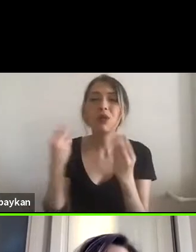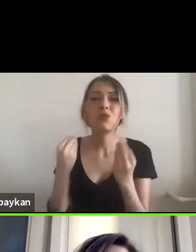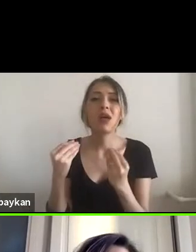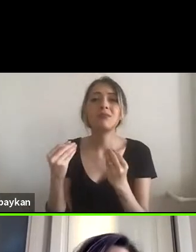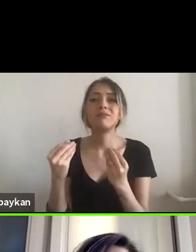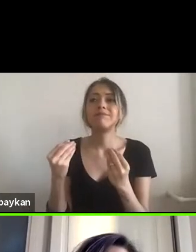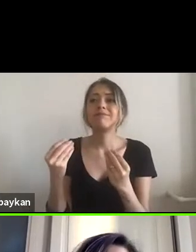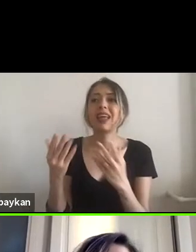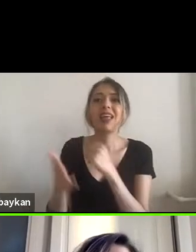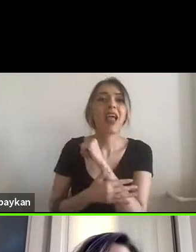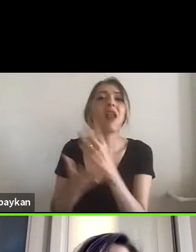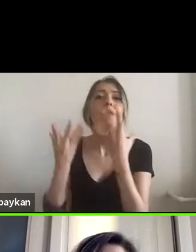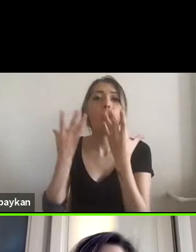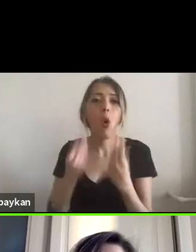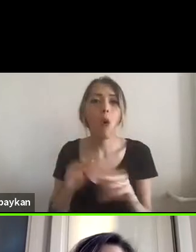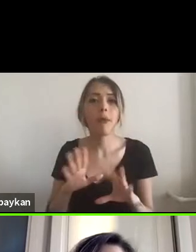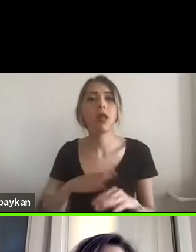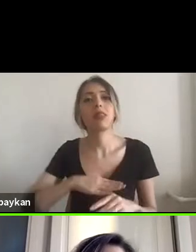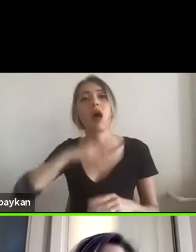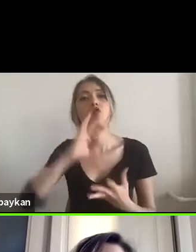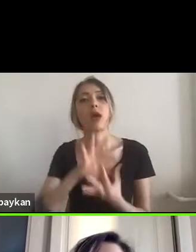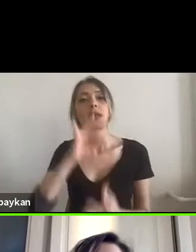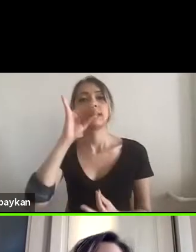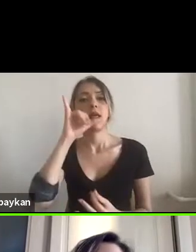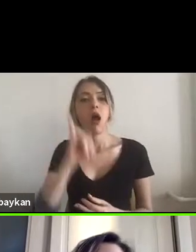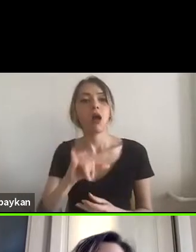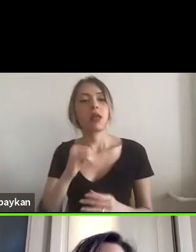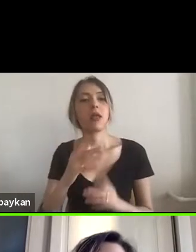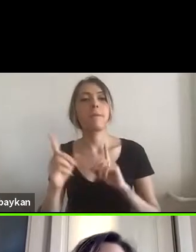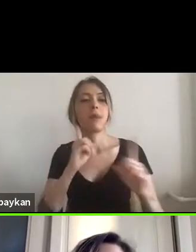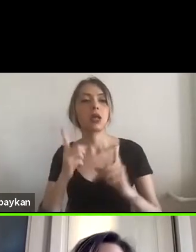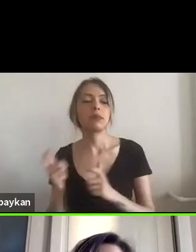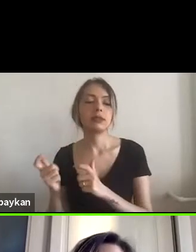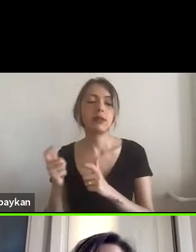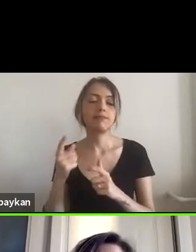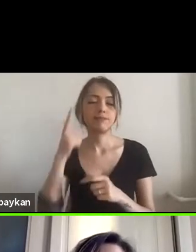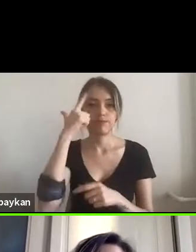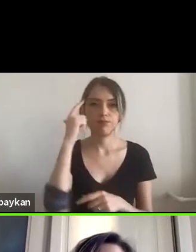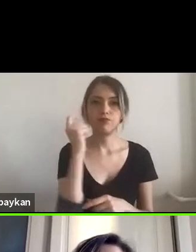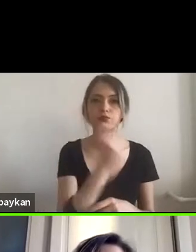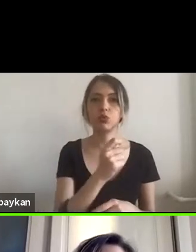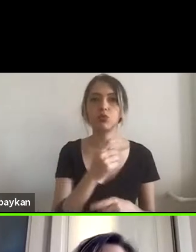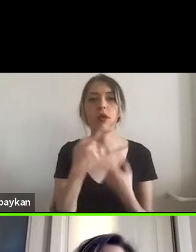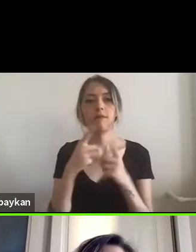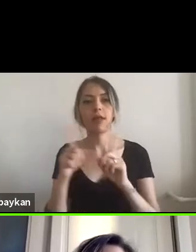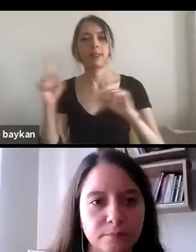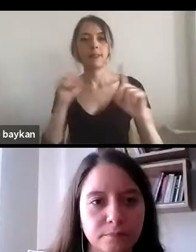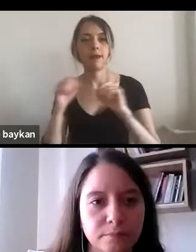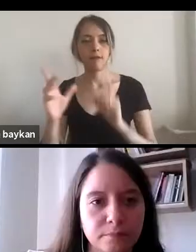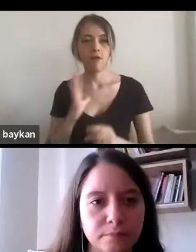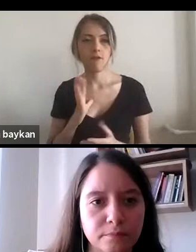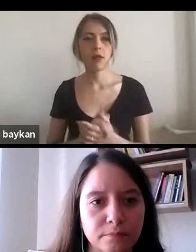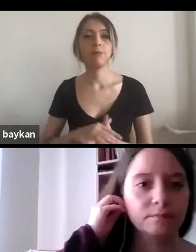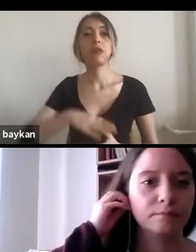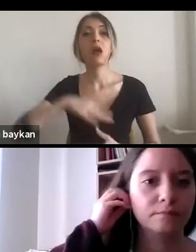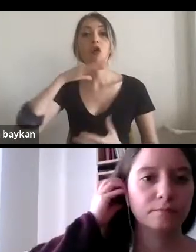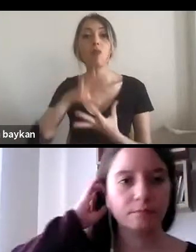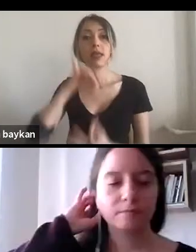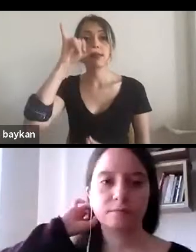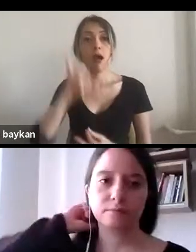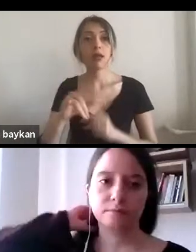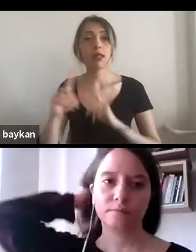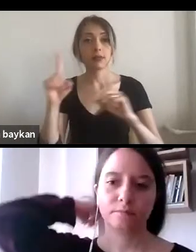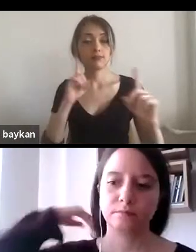Hakları Mahkemesi'ne taşınan aile içi şiddet davalarıdır. Avrupa İnsan Hakları Mahkemesi bu davalarda Avrupa İnsan